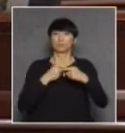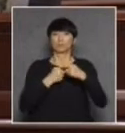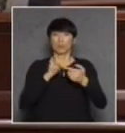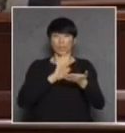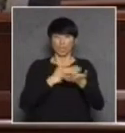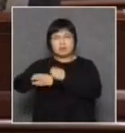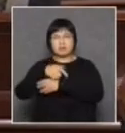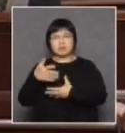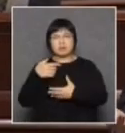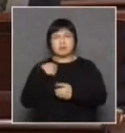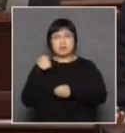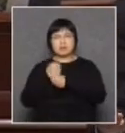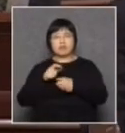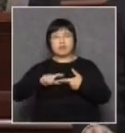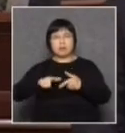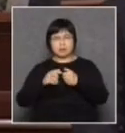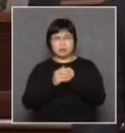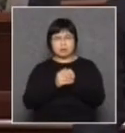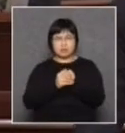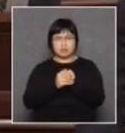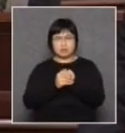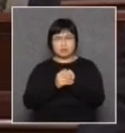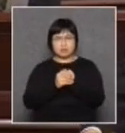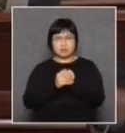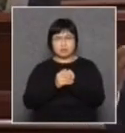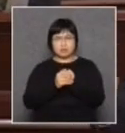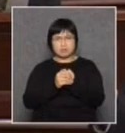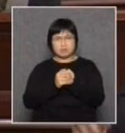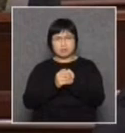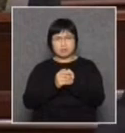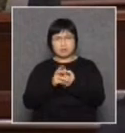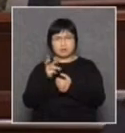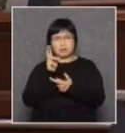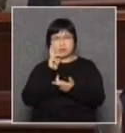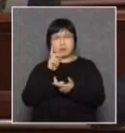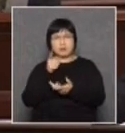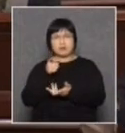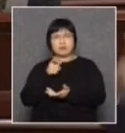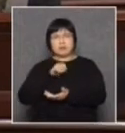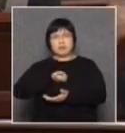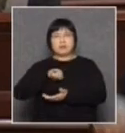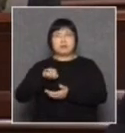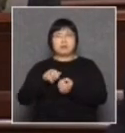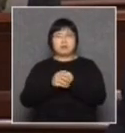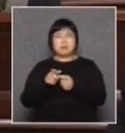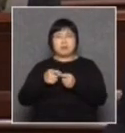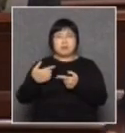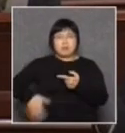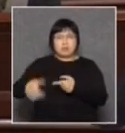是他現在這個做法是令到人齒冷。第一，他很浪費